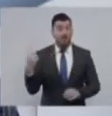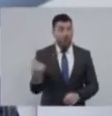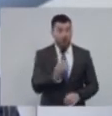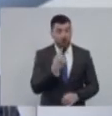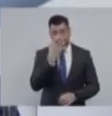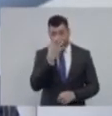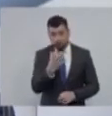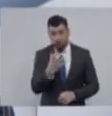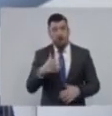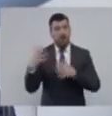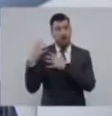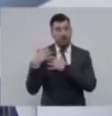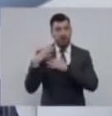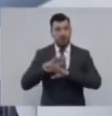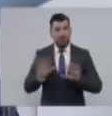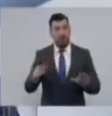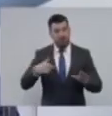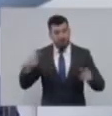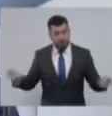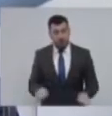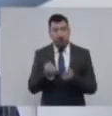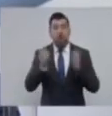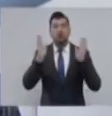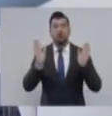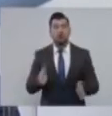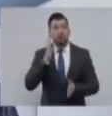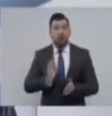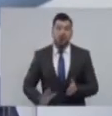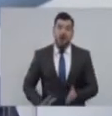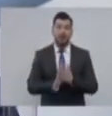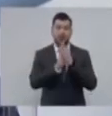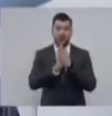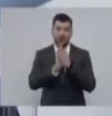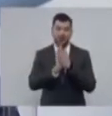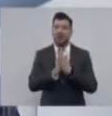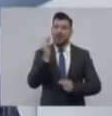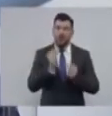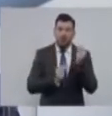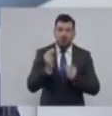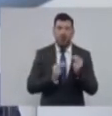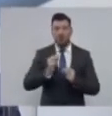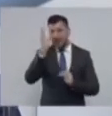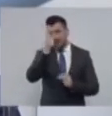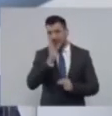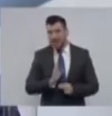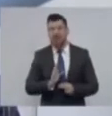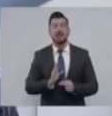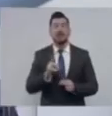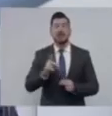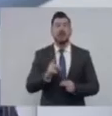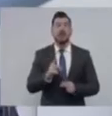κάνουμε ότι είναι δυνατόν για να σταθούμε στο πλευρό της κοινωνίας να ανταποκριθούμε στις απαιτήσεις των ανθρώπων για σταθερότητα και